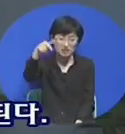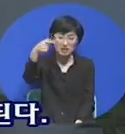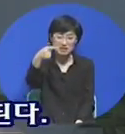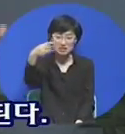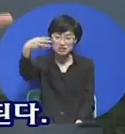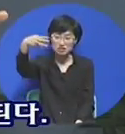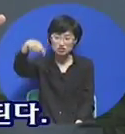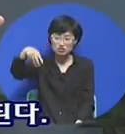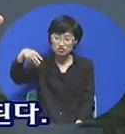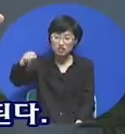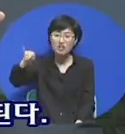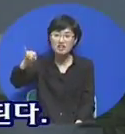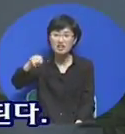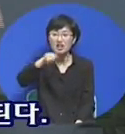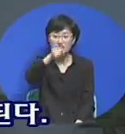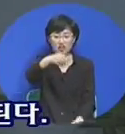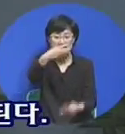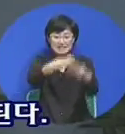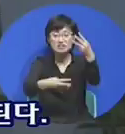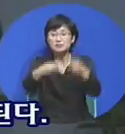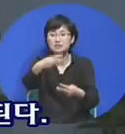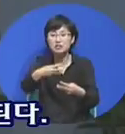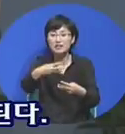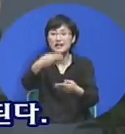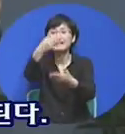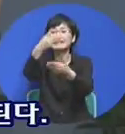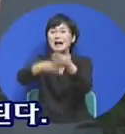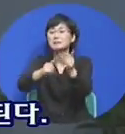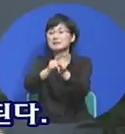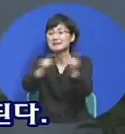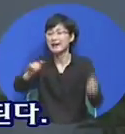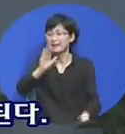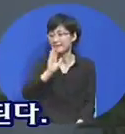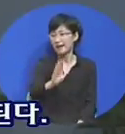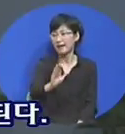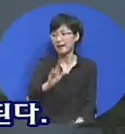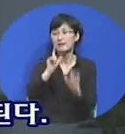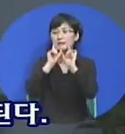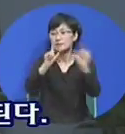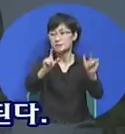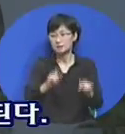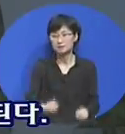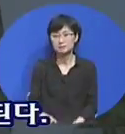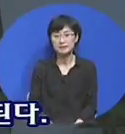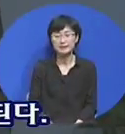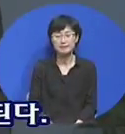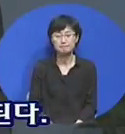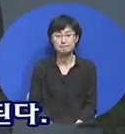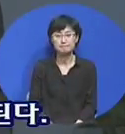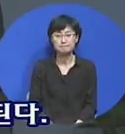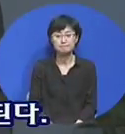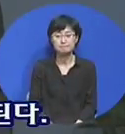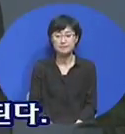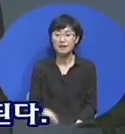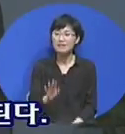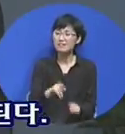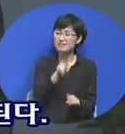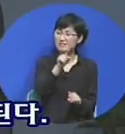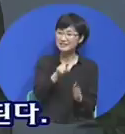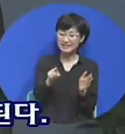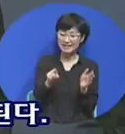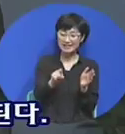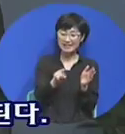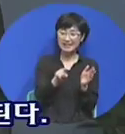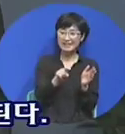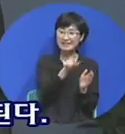remnant. 여러분 보여요. That's what 너는, he says to you. 너는 남은 자라. You are the ones who remained. 이걸 가지고 자꾸 또 신학계 통해